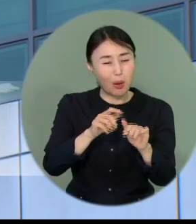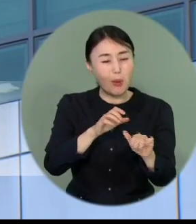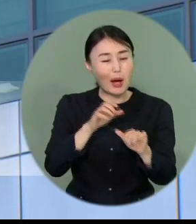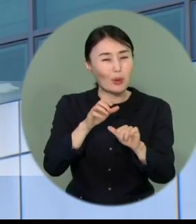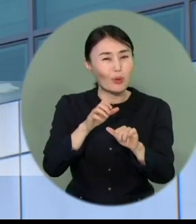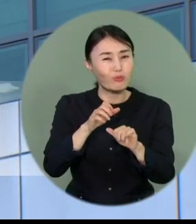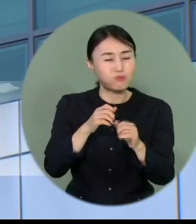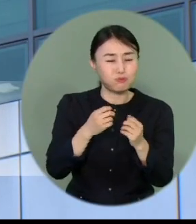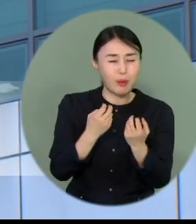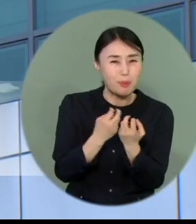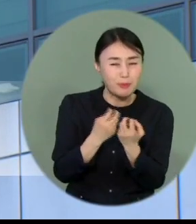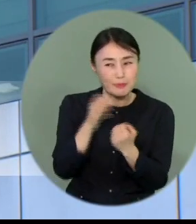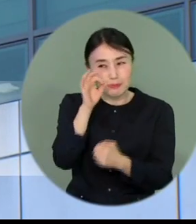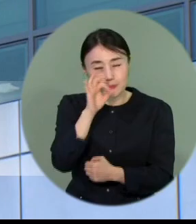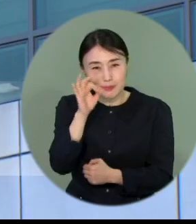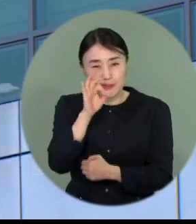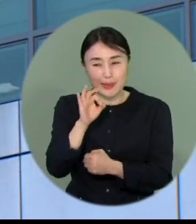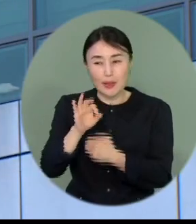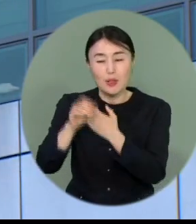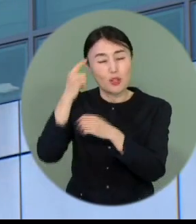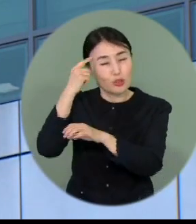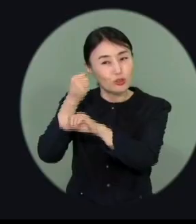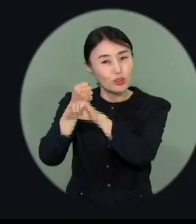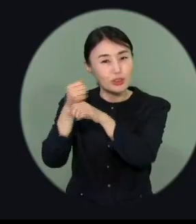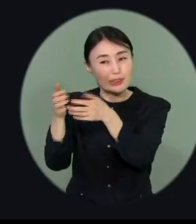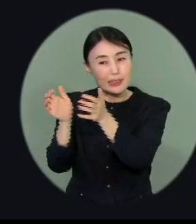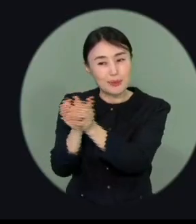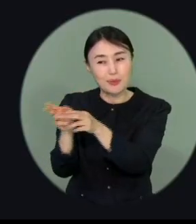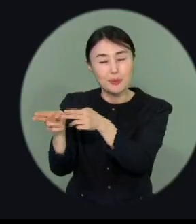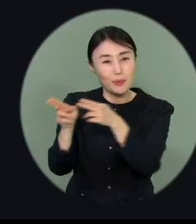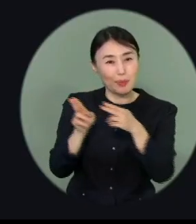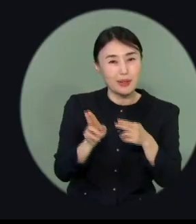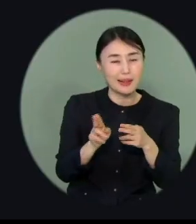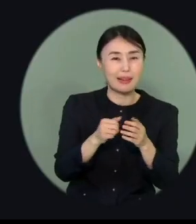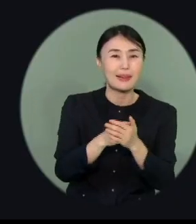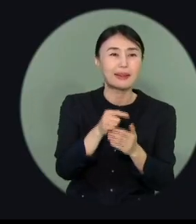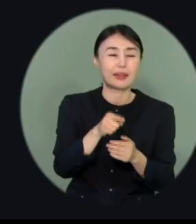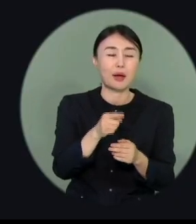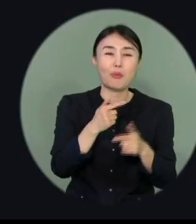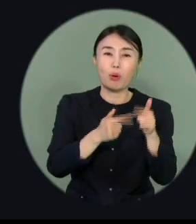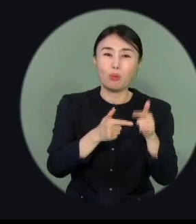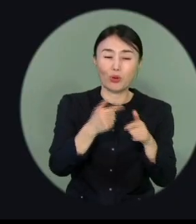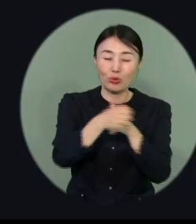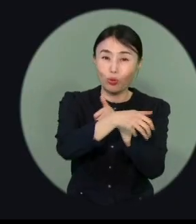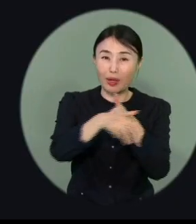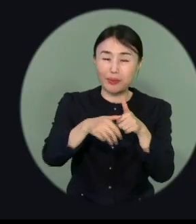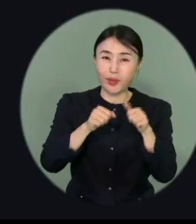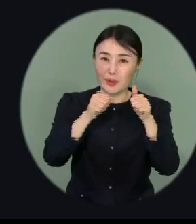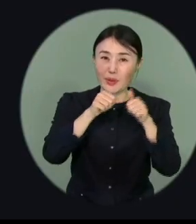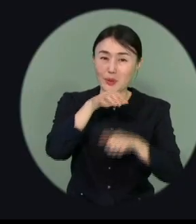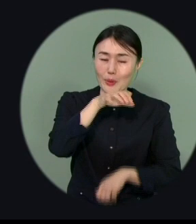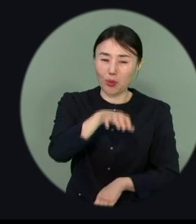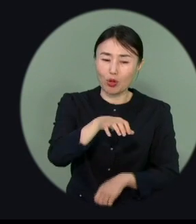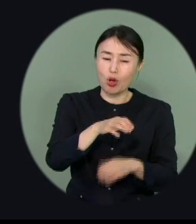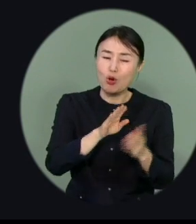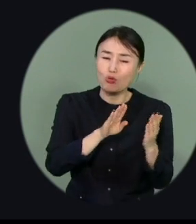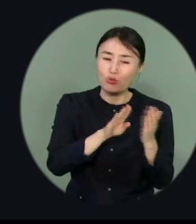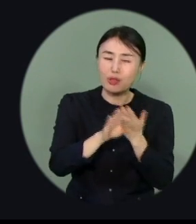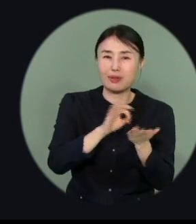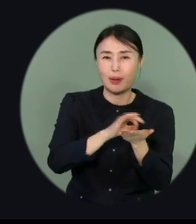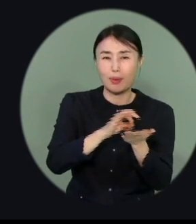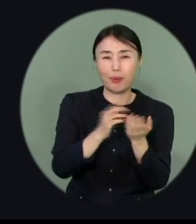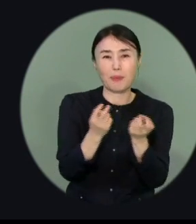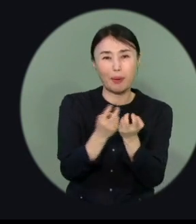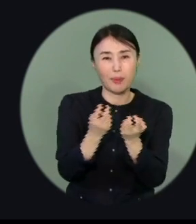2022년 5월 외부의 연구용역 한권을 발주합니다 바로 목포 종합 경기장 사후 활용방안 수립